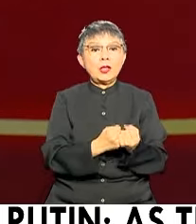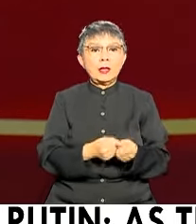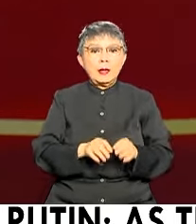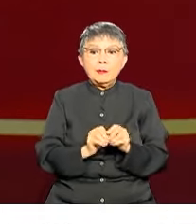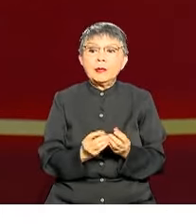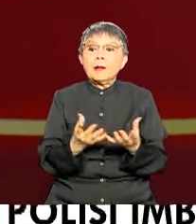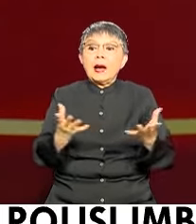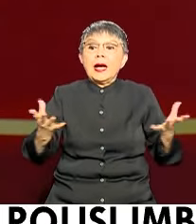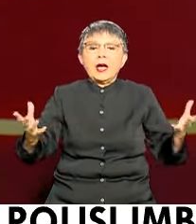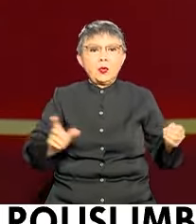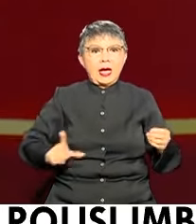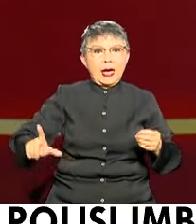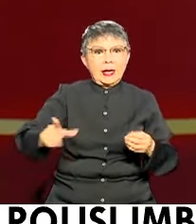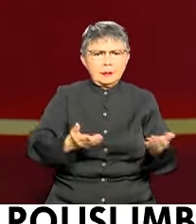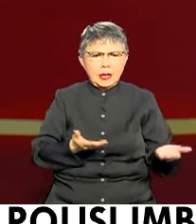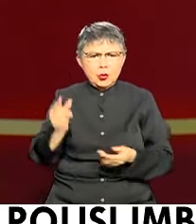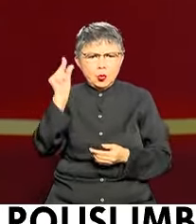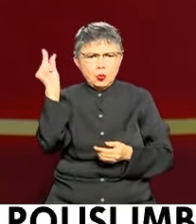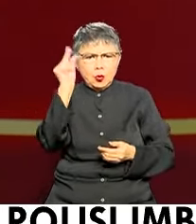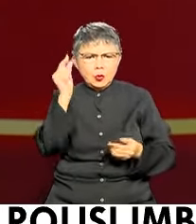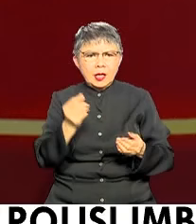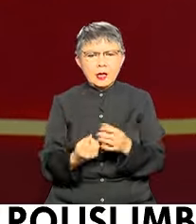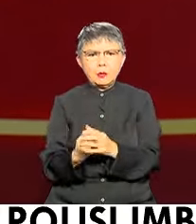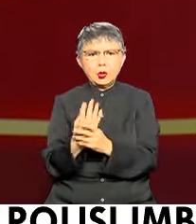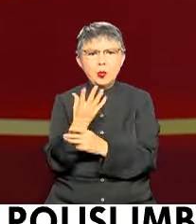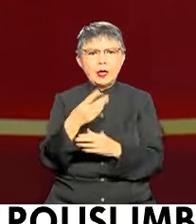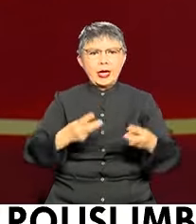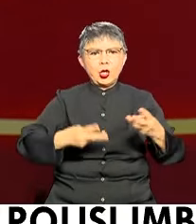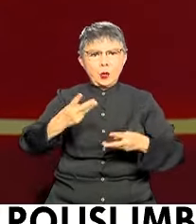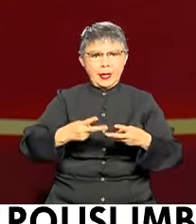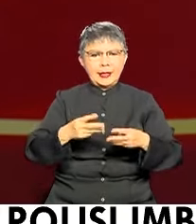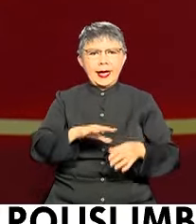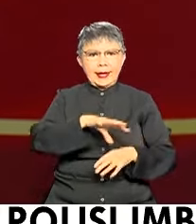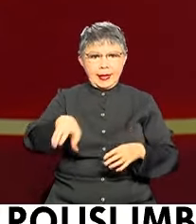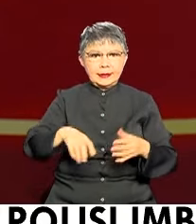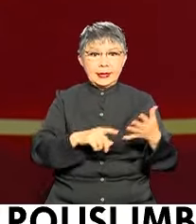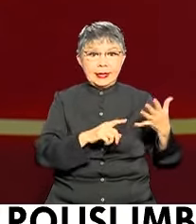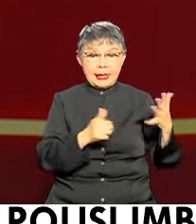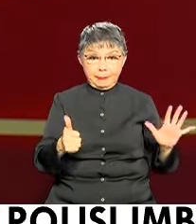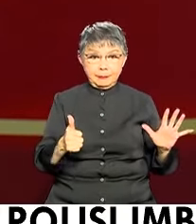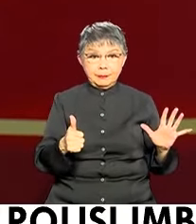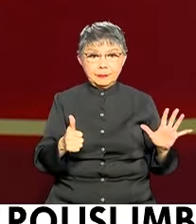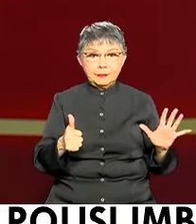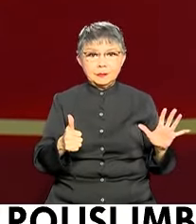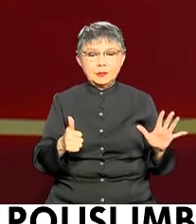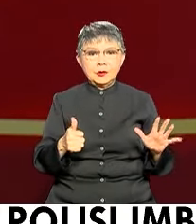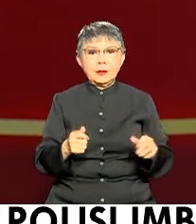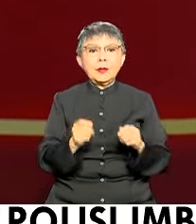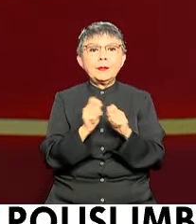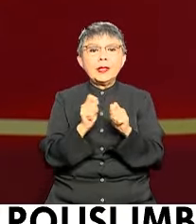wilayah penyediaan pelayanan dasar dan pertumbuhan ekonomi daerah Kemudian yang keenam adalah